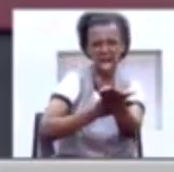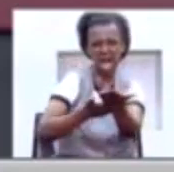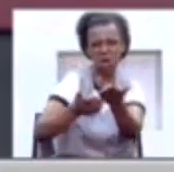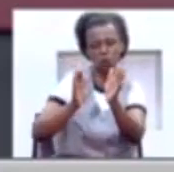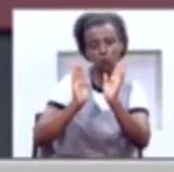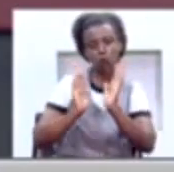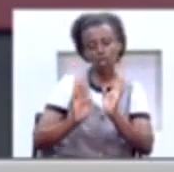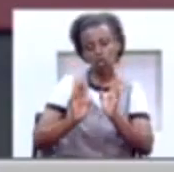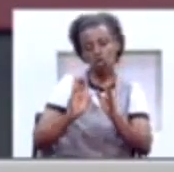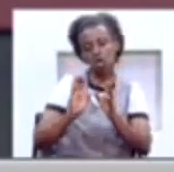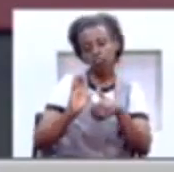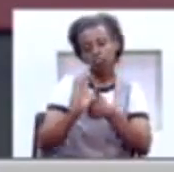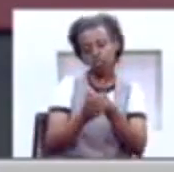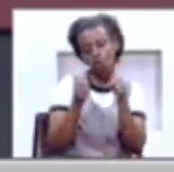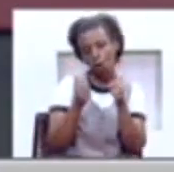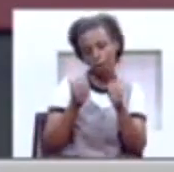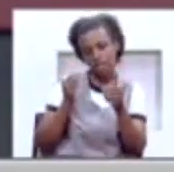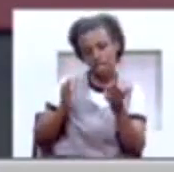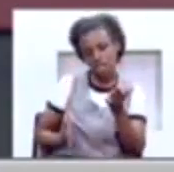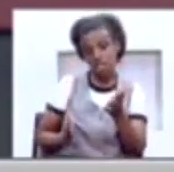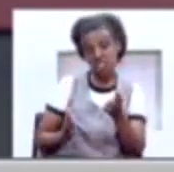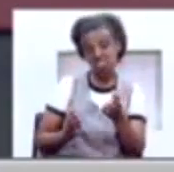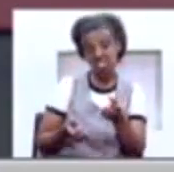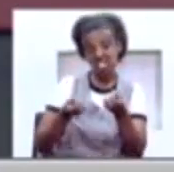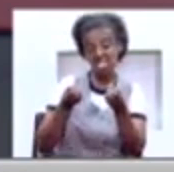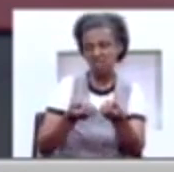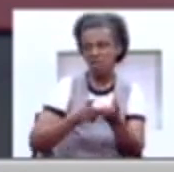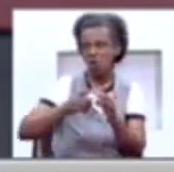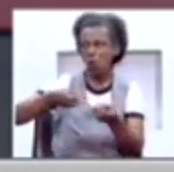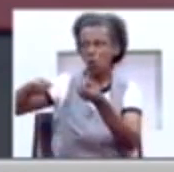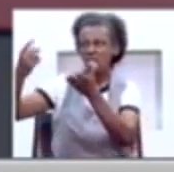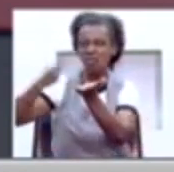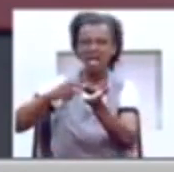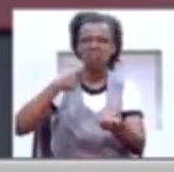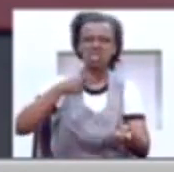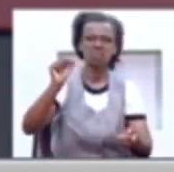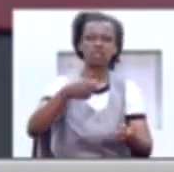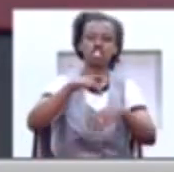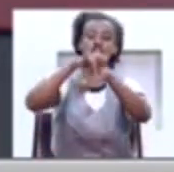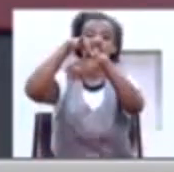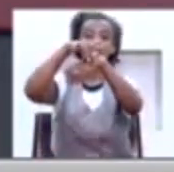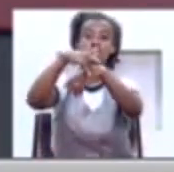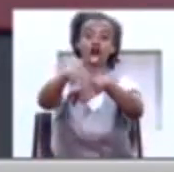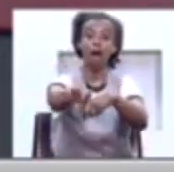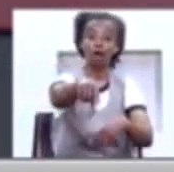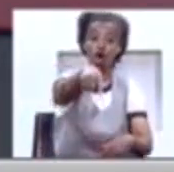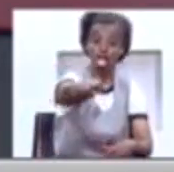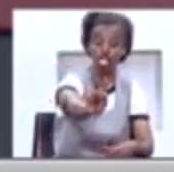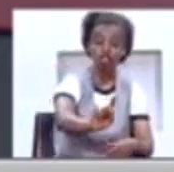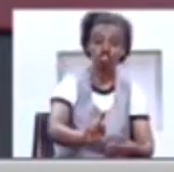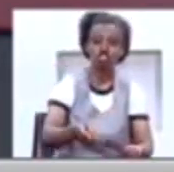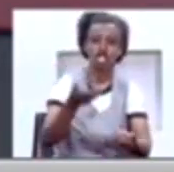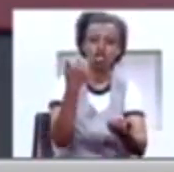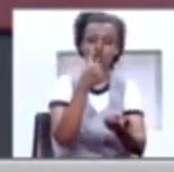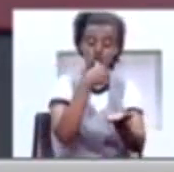y'ubwitonzi ngo nawe asange bene wabi Bugande ntabikora none nguwo ndamwohereje muhaye n'uru rwandiko